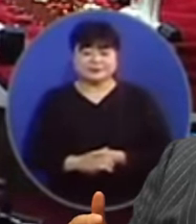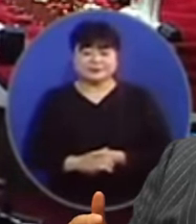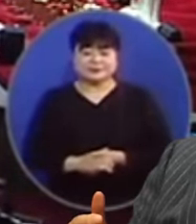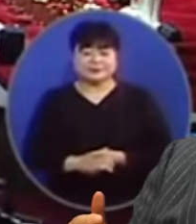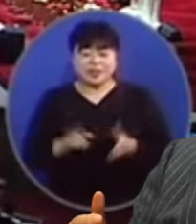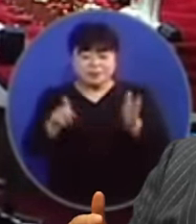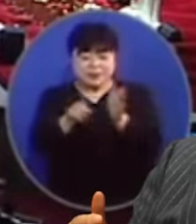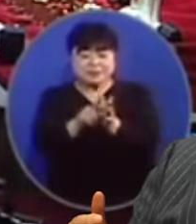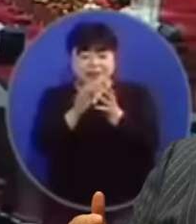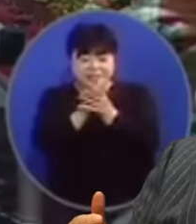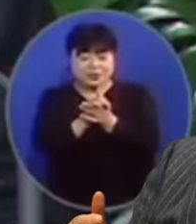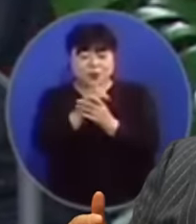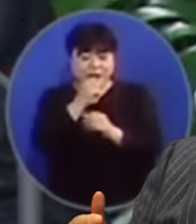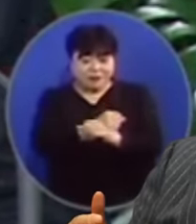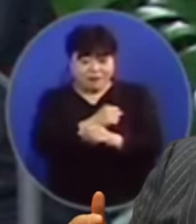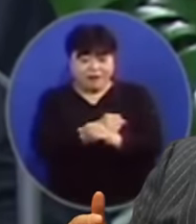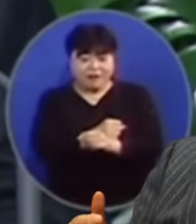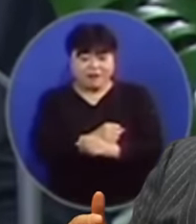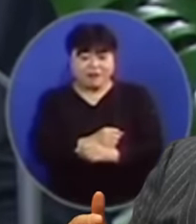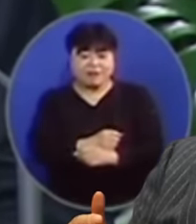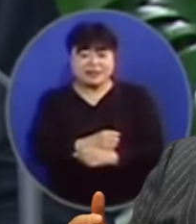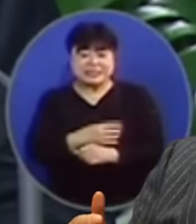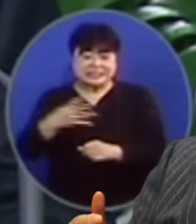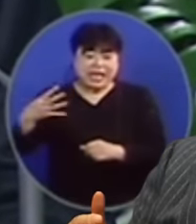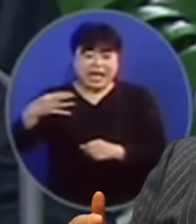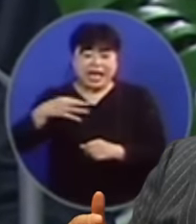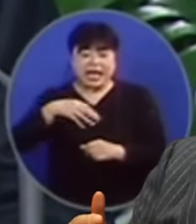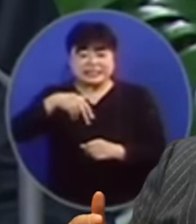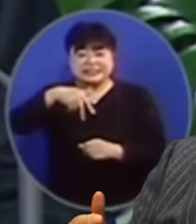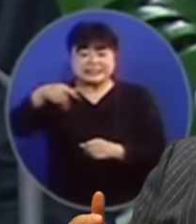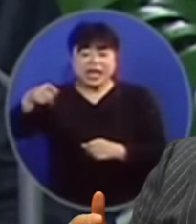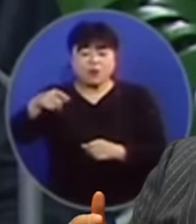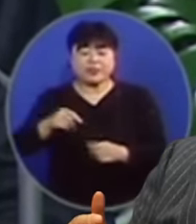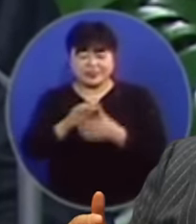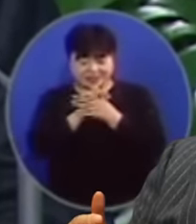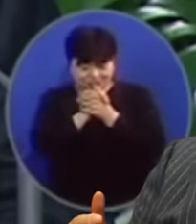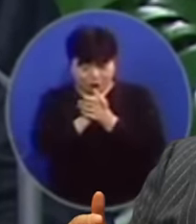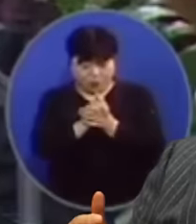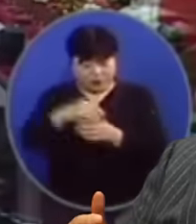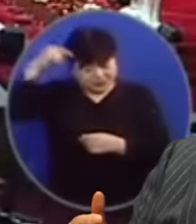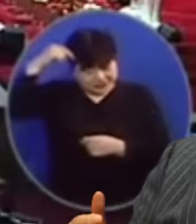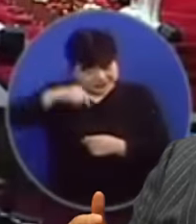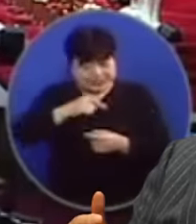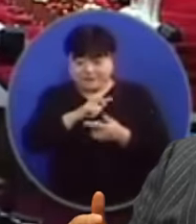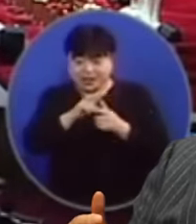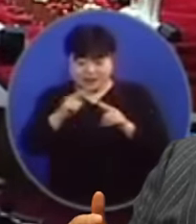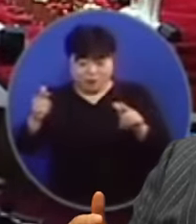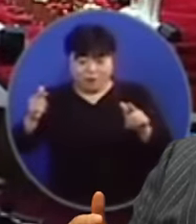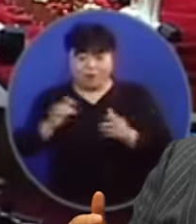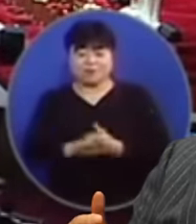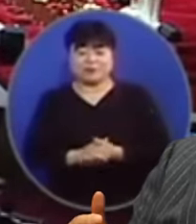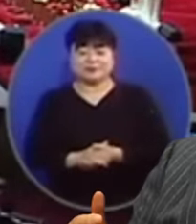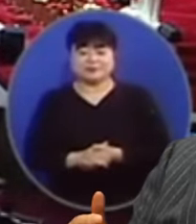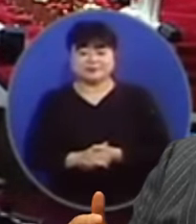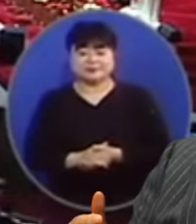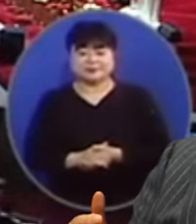이렇게 믿음의 기도를 하는 것이 4차원의 기도인 것입니다. 느낌으로 하는 기도가 아닌 것입니다.